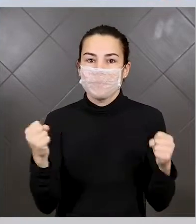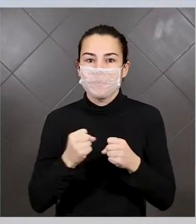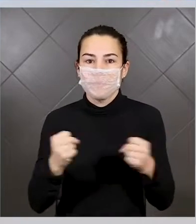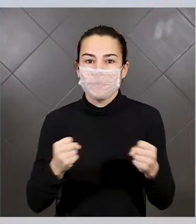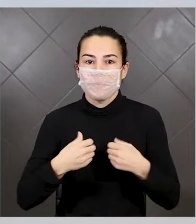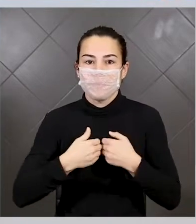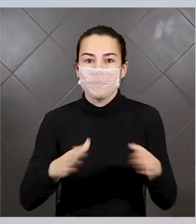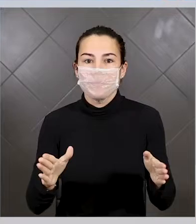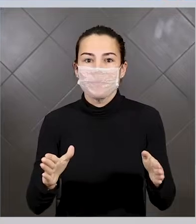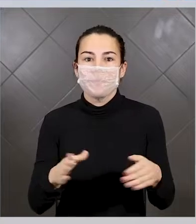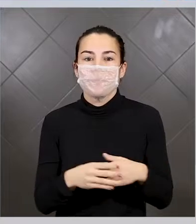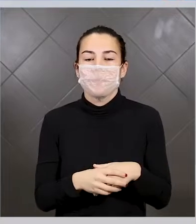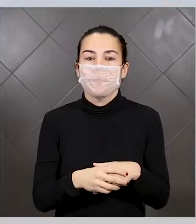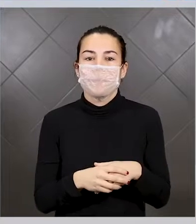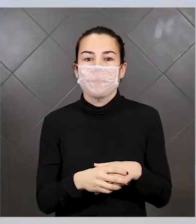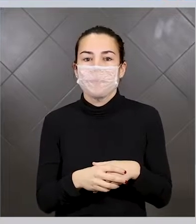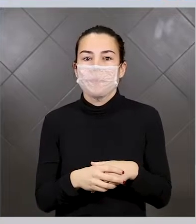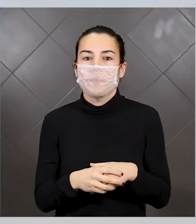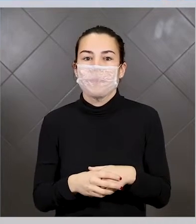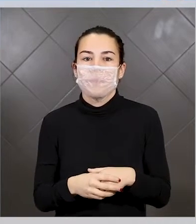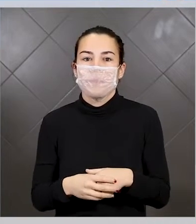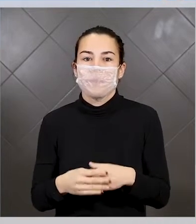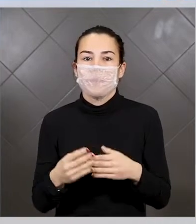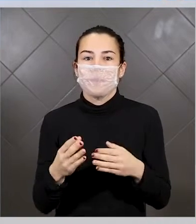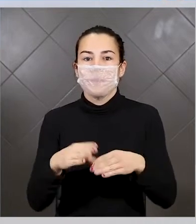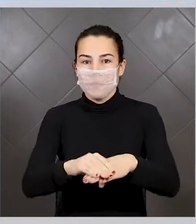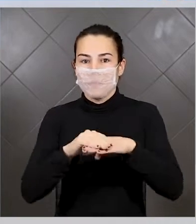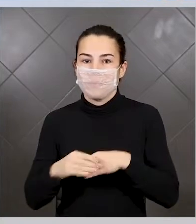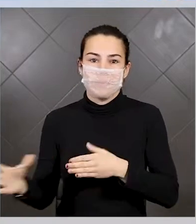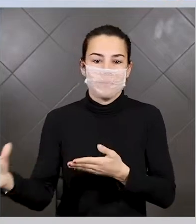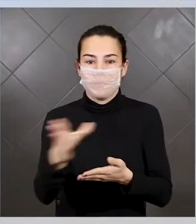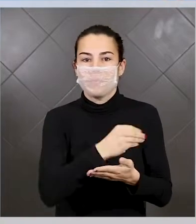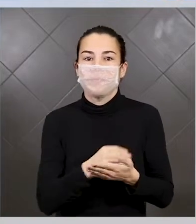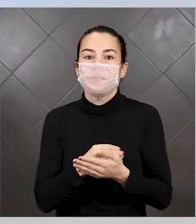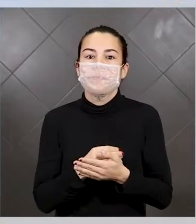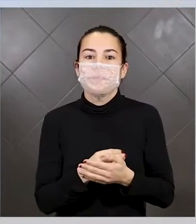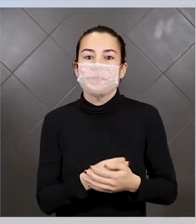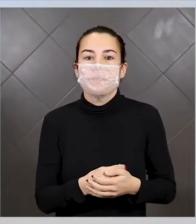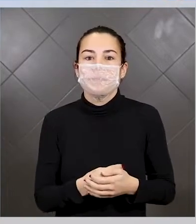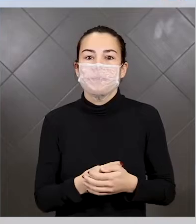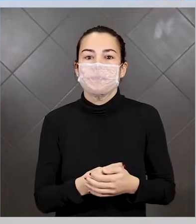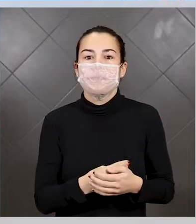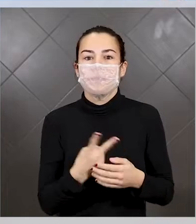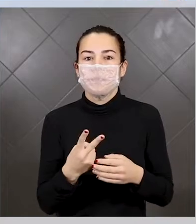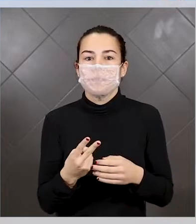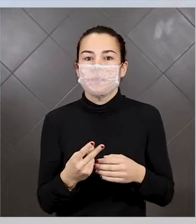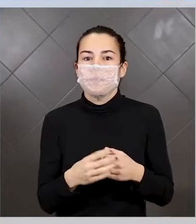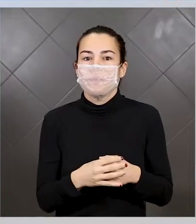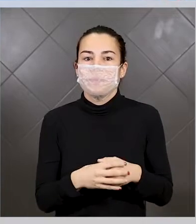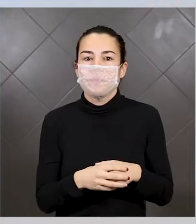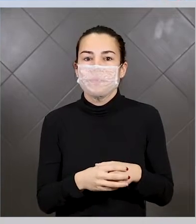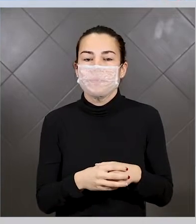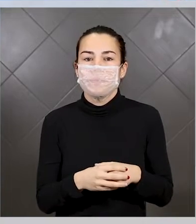seves cotxeries i conviden a que tothom vagi a dur els bessons de motlle